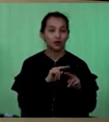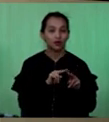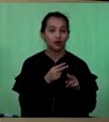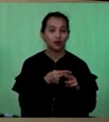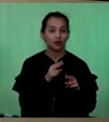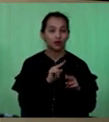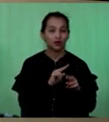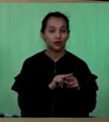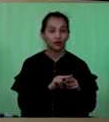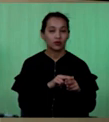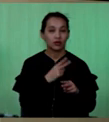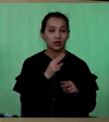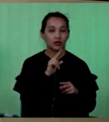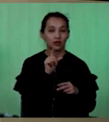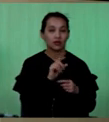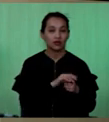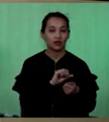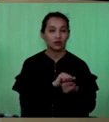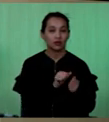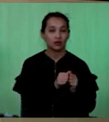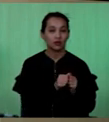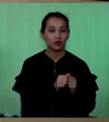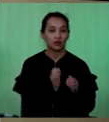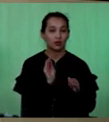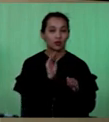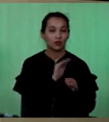maqsadida 2 kilogramlik tosh qo'yilgan edi.